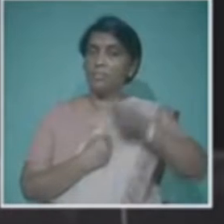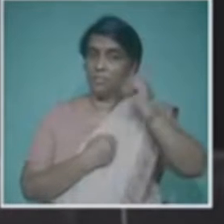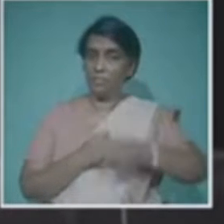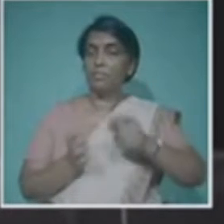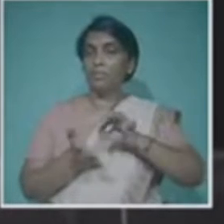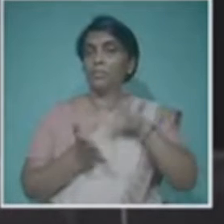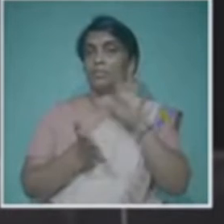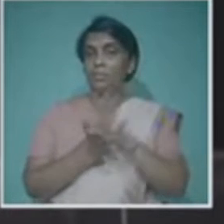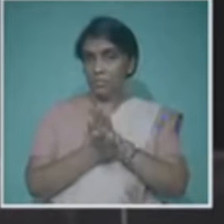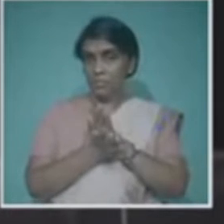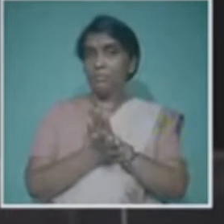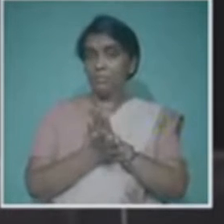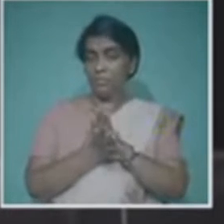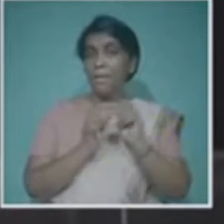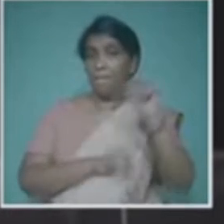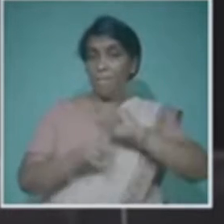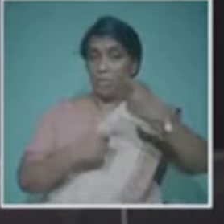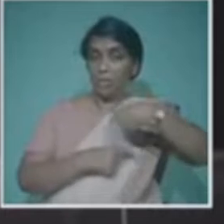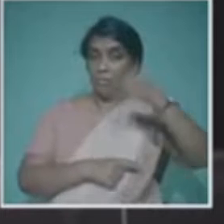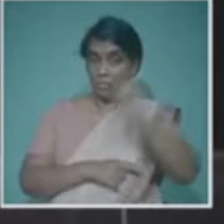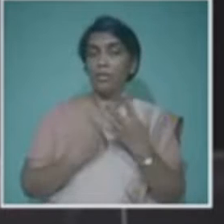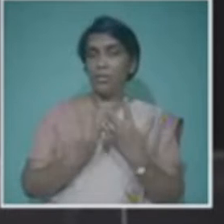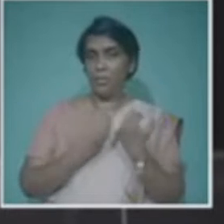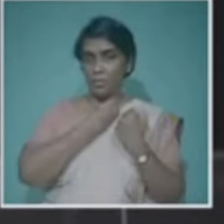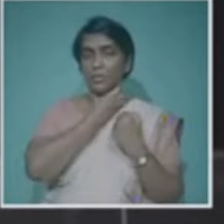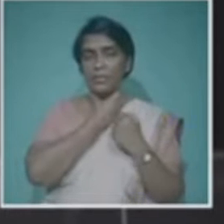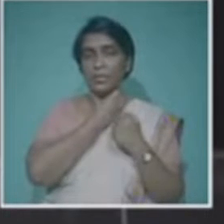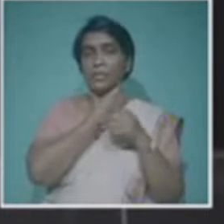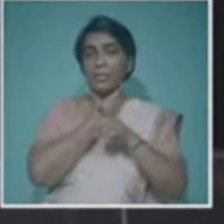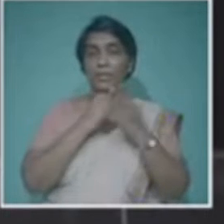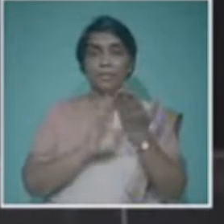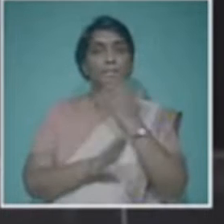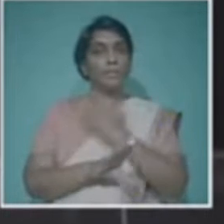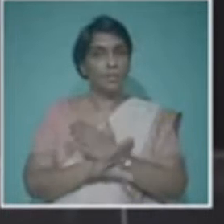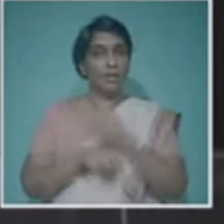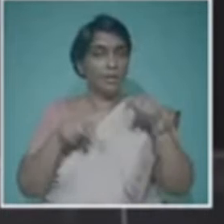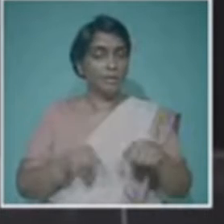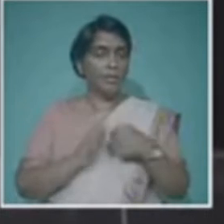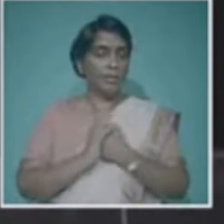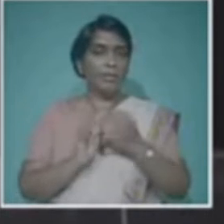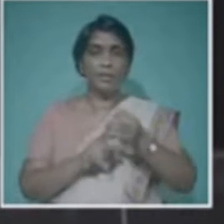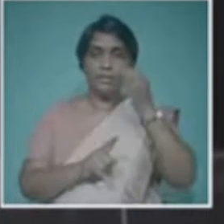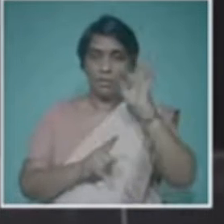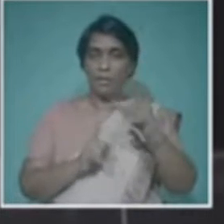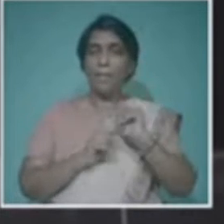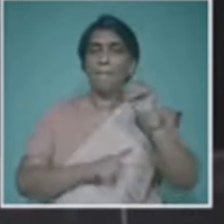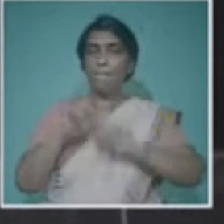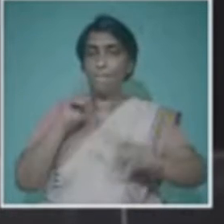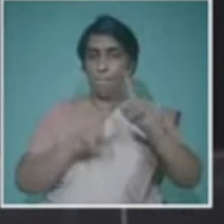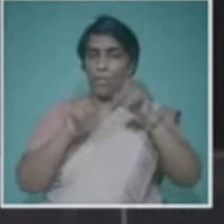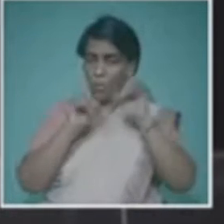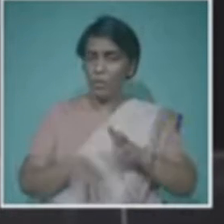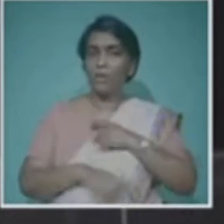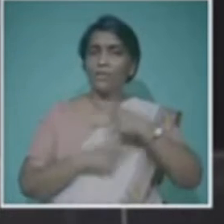එකඟතාවය පිළිබඳව පාර්ලිමේන්තුවේ එකඟතාවය ලබා ගන්න. ඊට කලින් අද ගරු ජනාධිපතිතුමත් මේ පාර්ලිමේන්තුවේම මෙවැනි